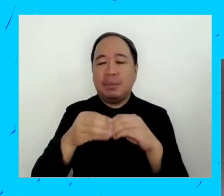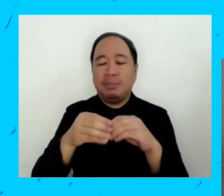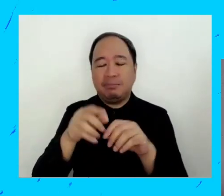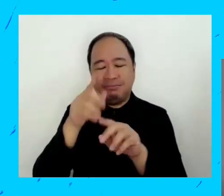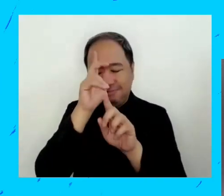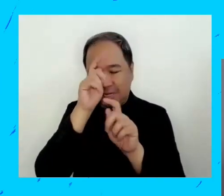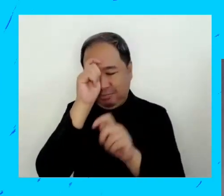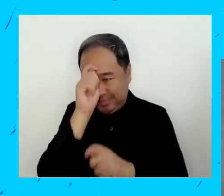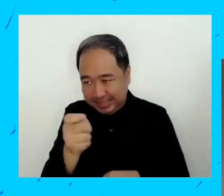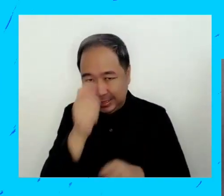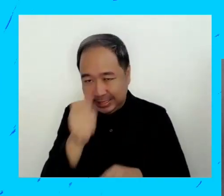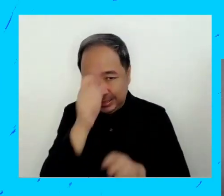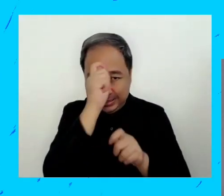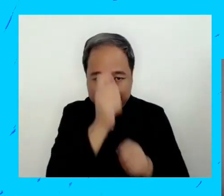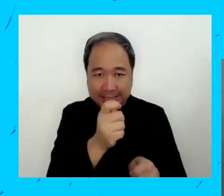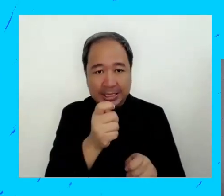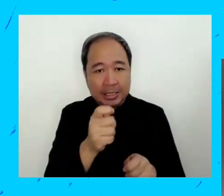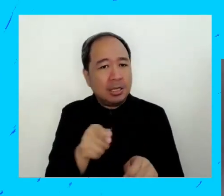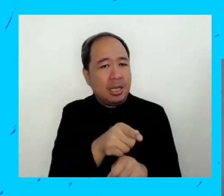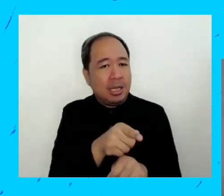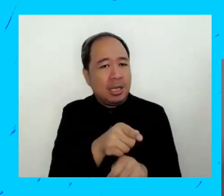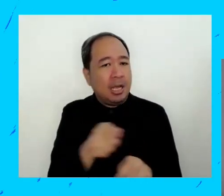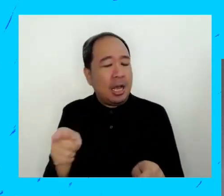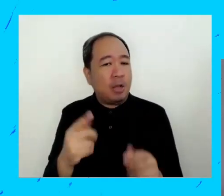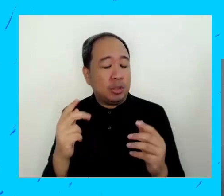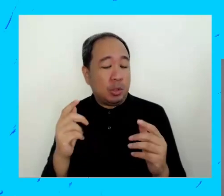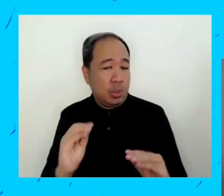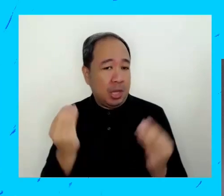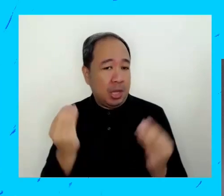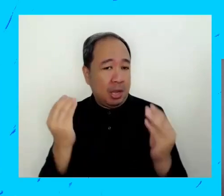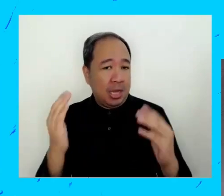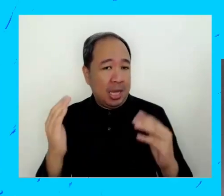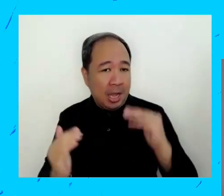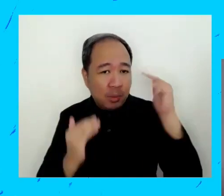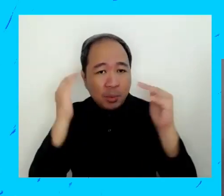de dignité et les adolescents qui sont